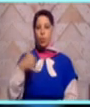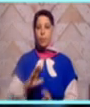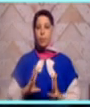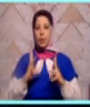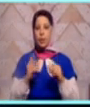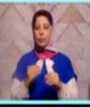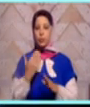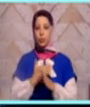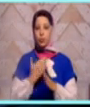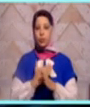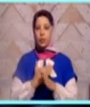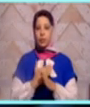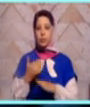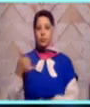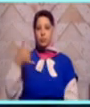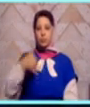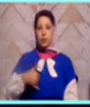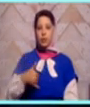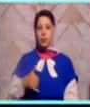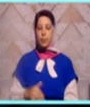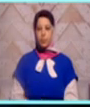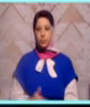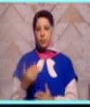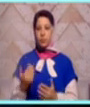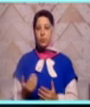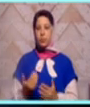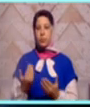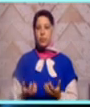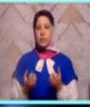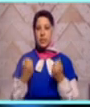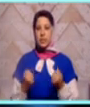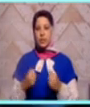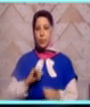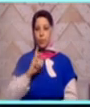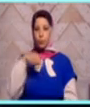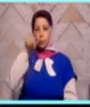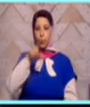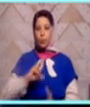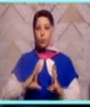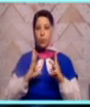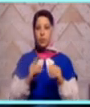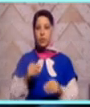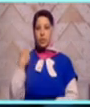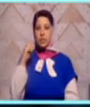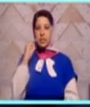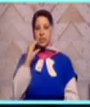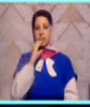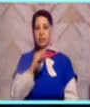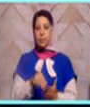الرعاية الصحية هي تكثيف العمل في مبادرة السيد الرئيس للقضاء على الانتظار غير المبرر